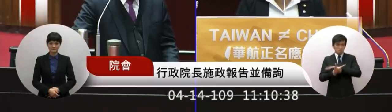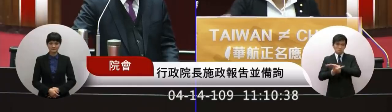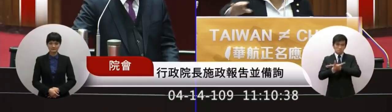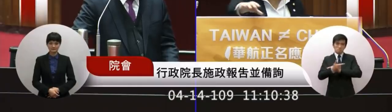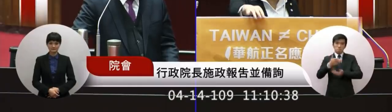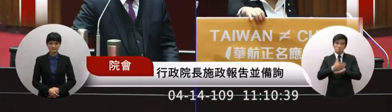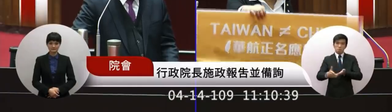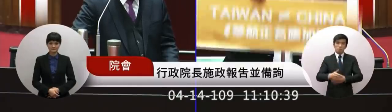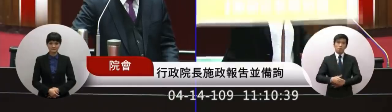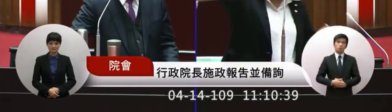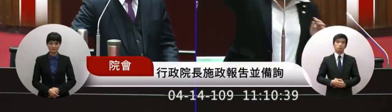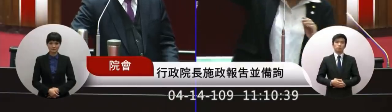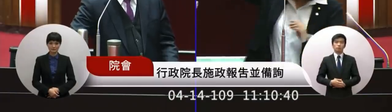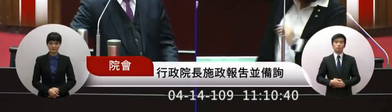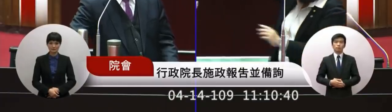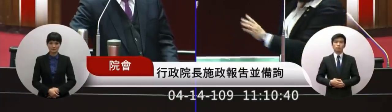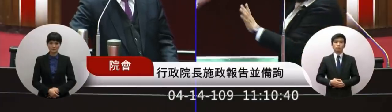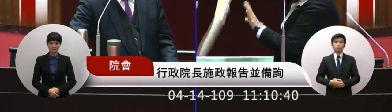理